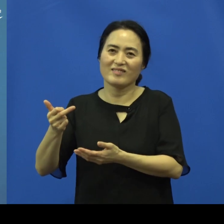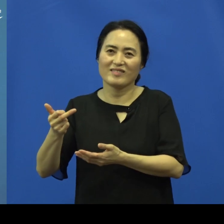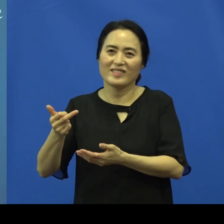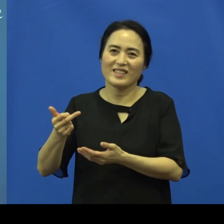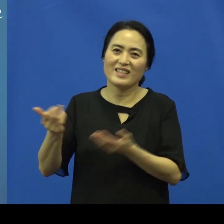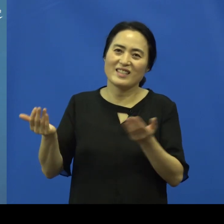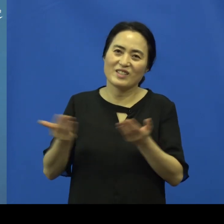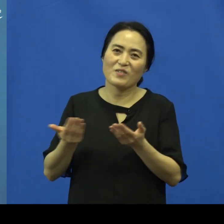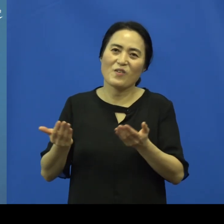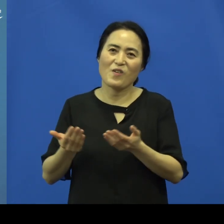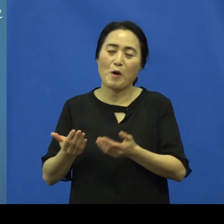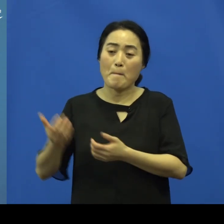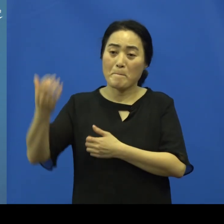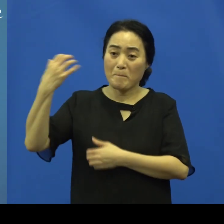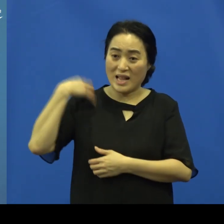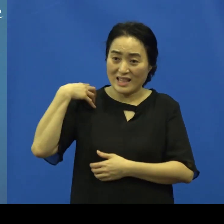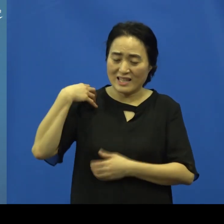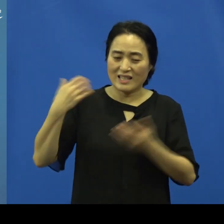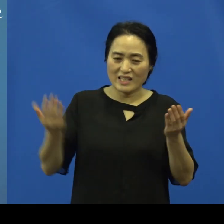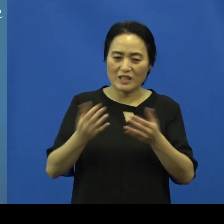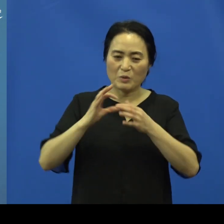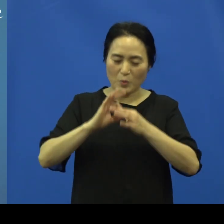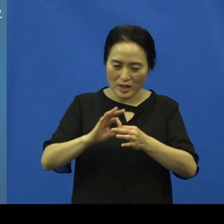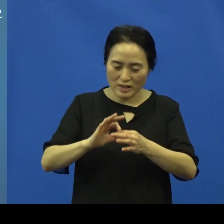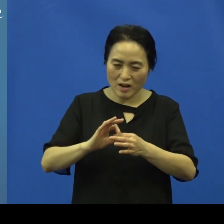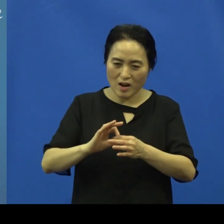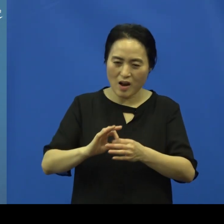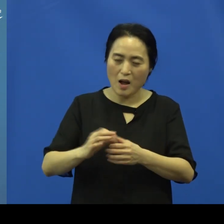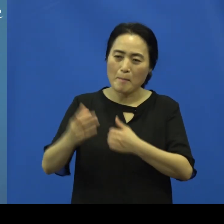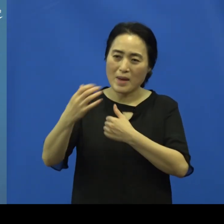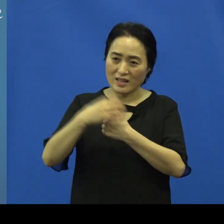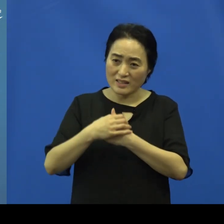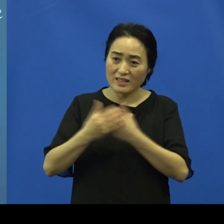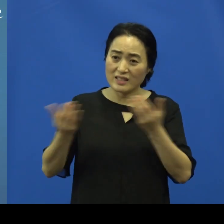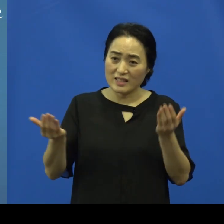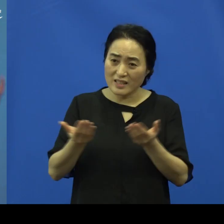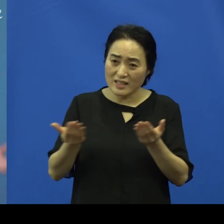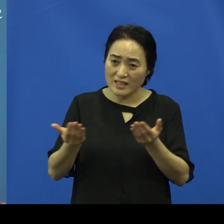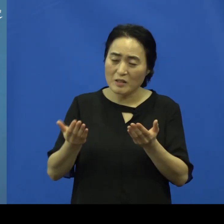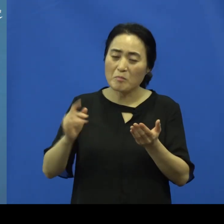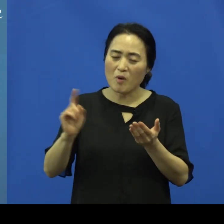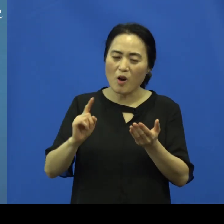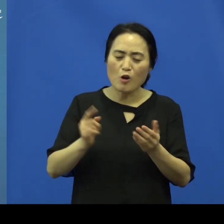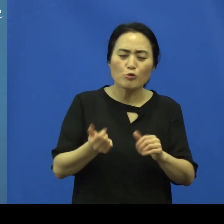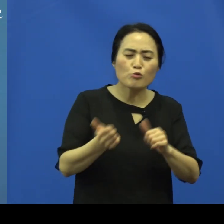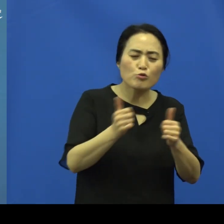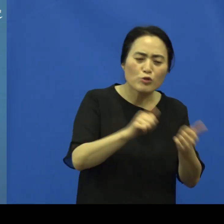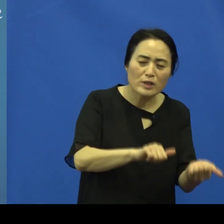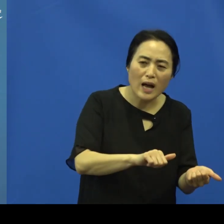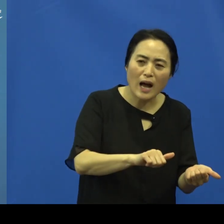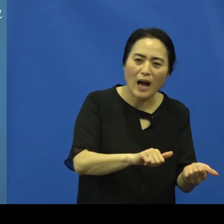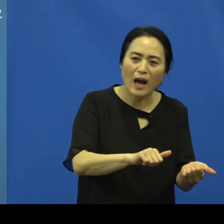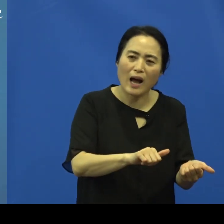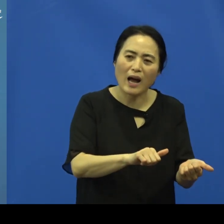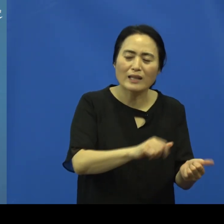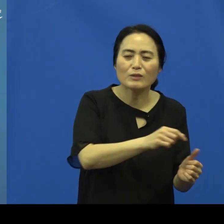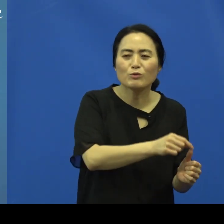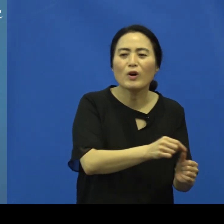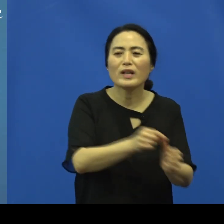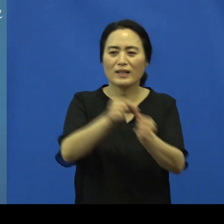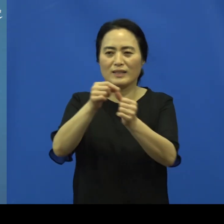곳에서 맡겨진 일을 통하여 우리에게 주어진 사명 중에 하나가 뭐냐면 죽은 자를 살려내는 것입니다.